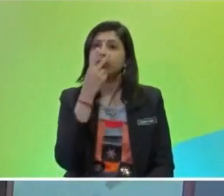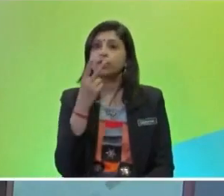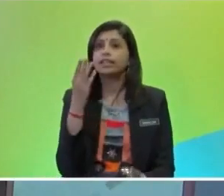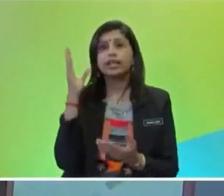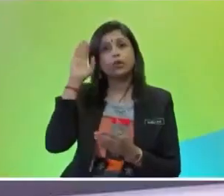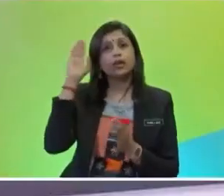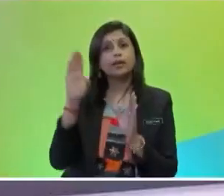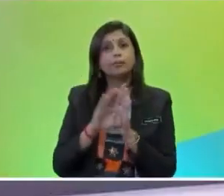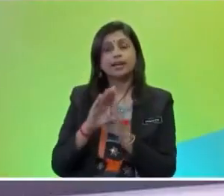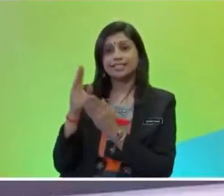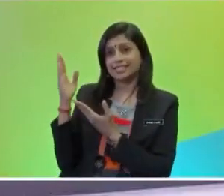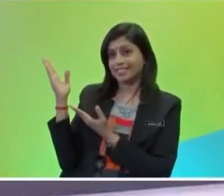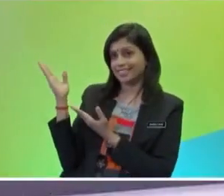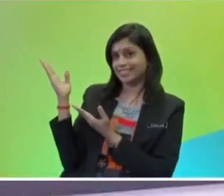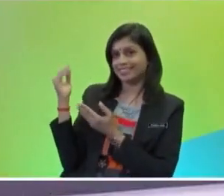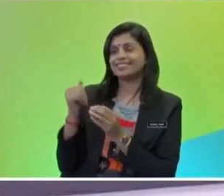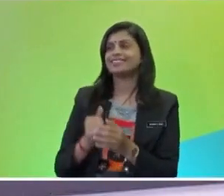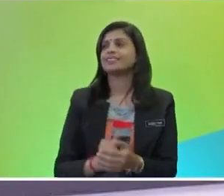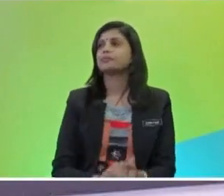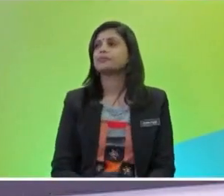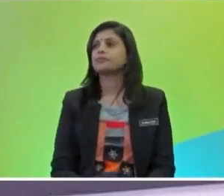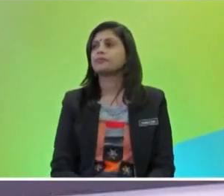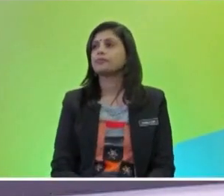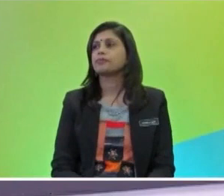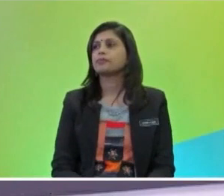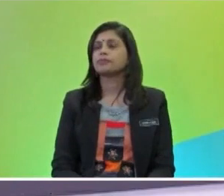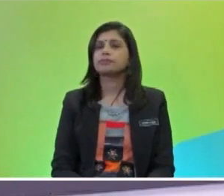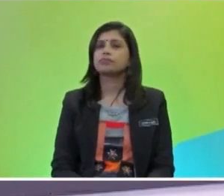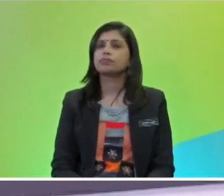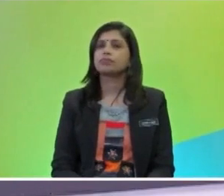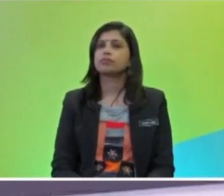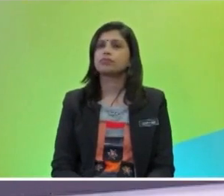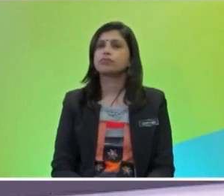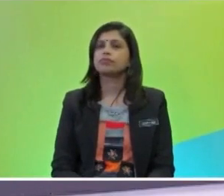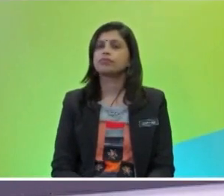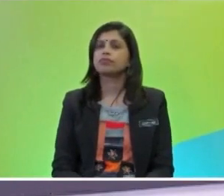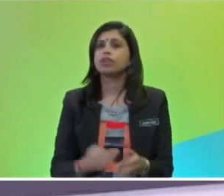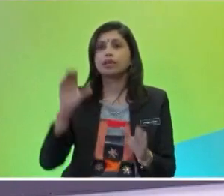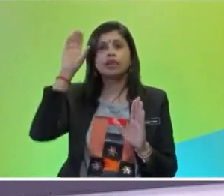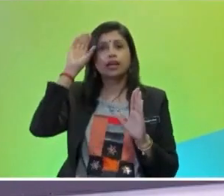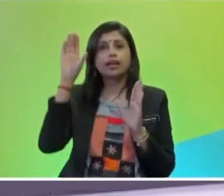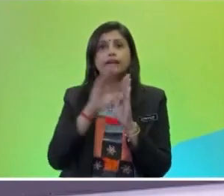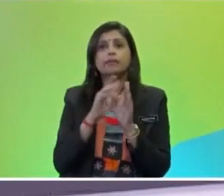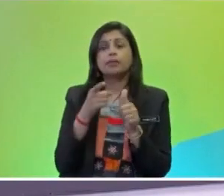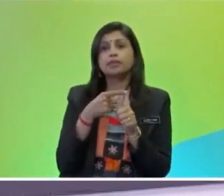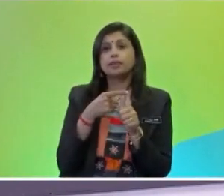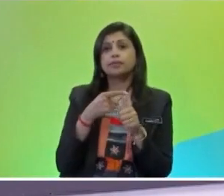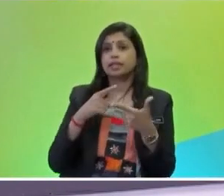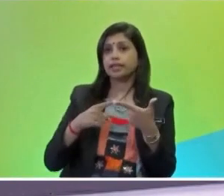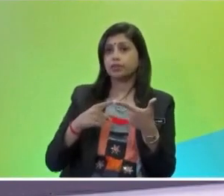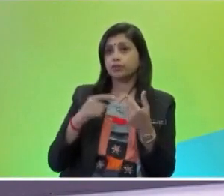dua gambar. Murid-murid ataupun Sean sedia. Okey. Okey, gambar pertama dan gambar